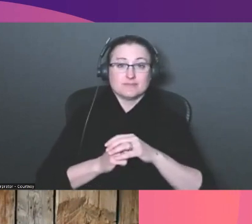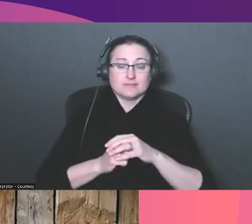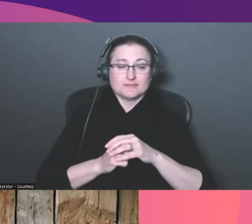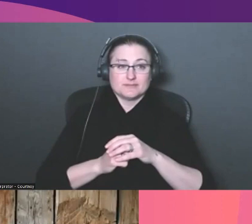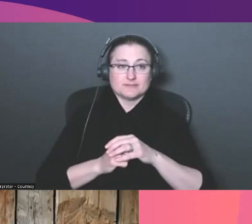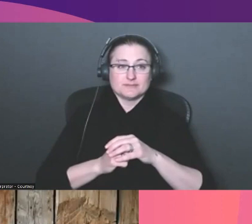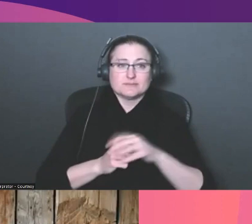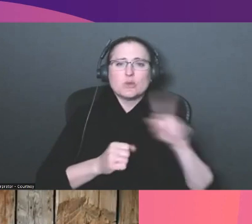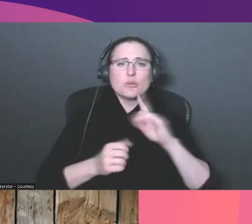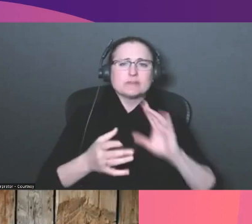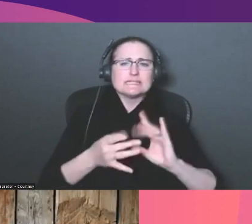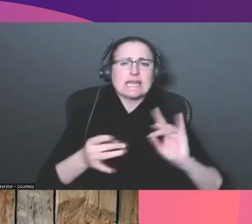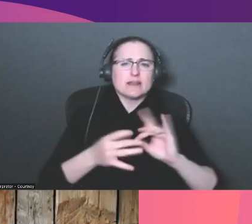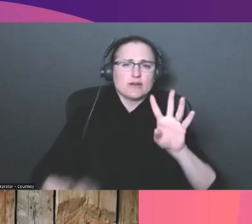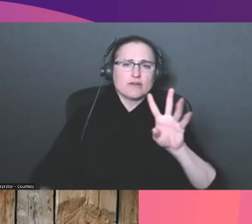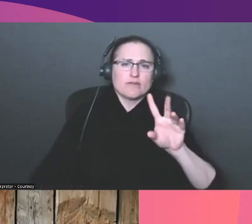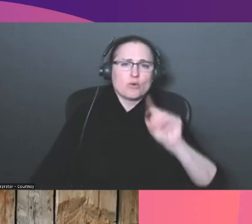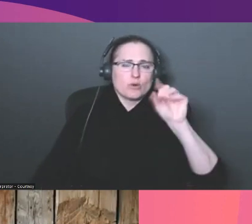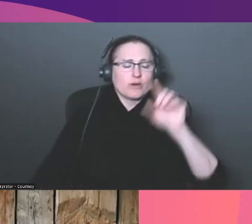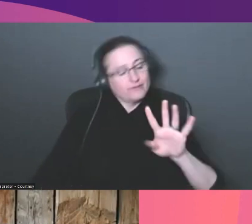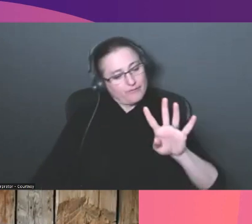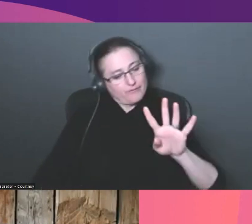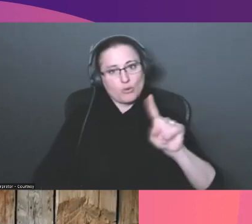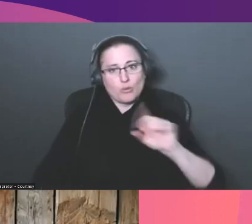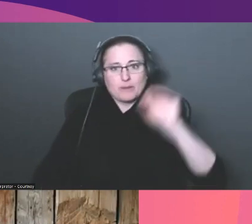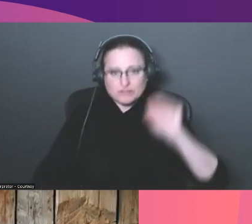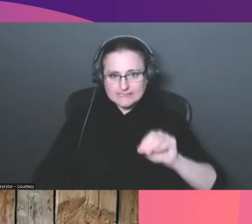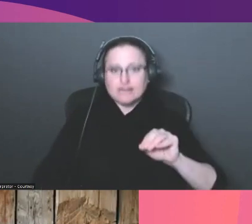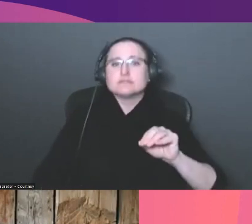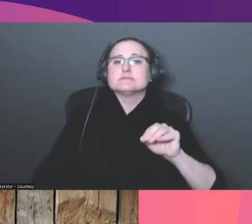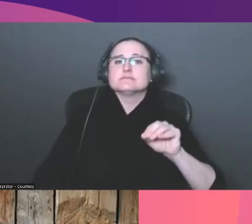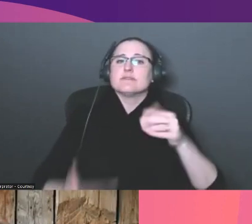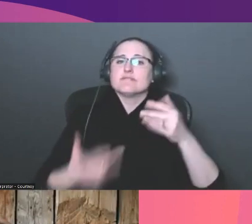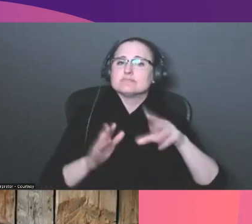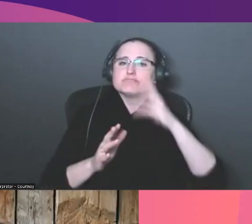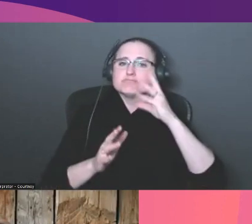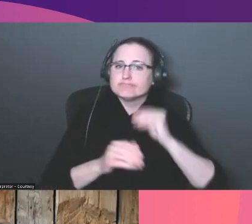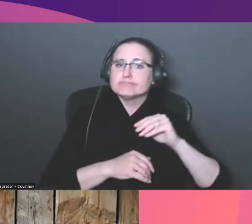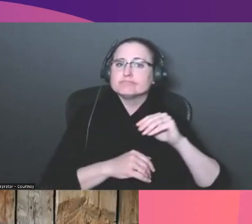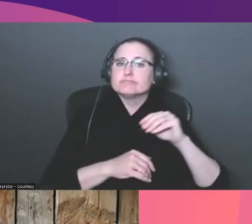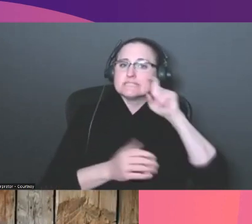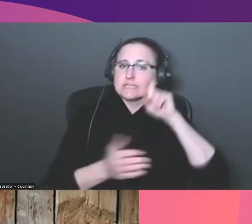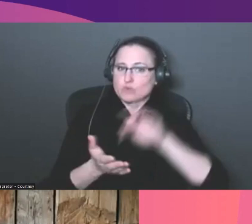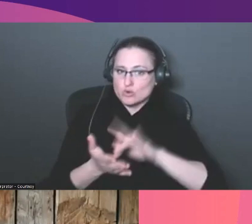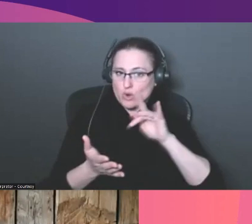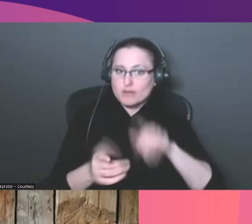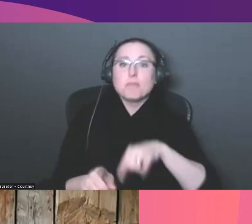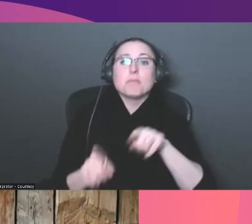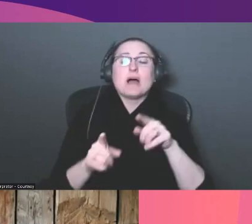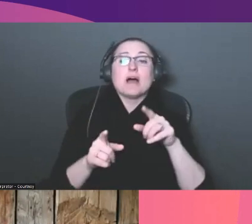Au début, vous aviez évoqué le fait que 41% des femmes avaient été victimes